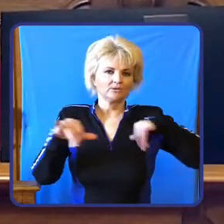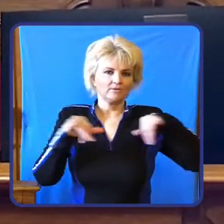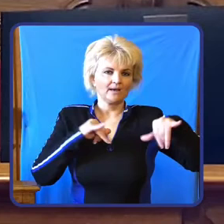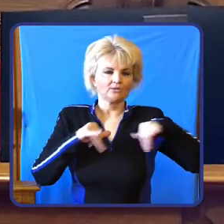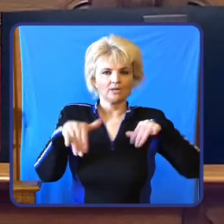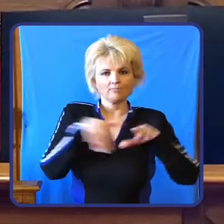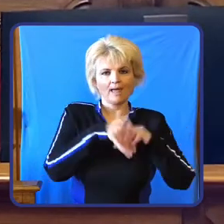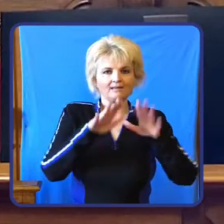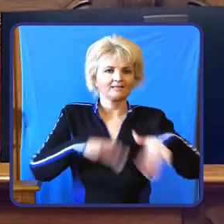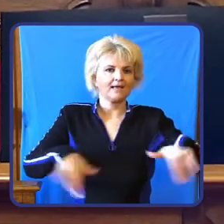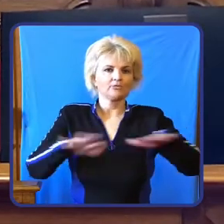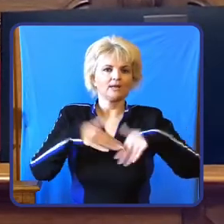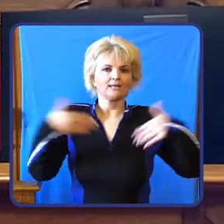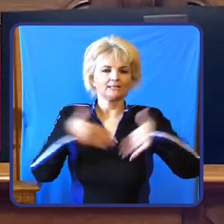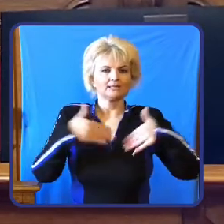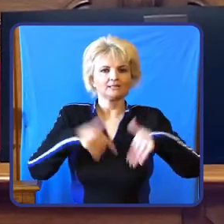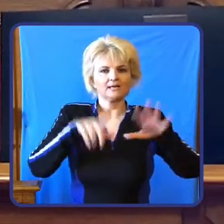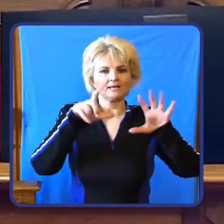Hódmezővásárhely belterület